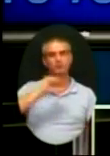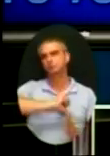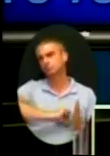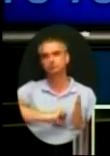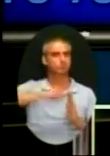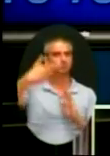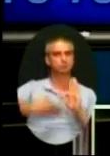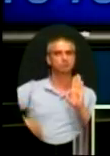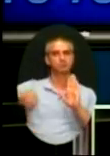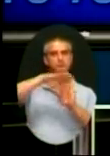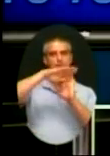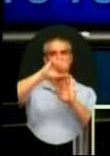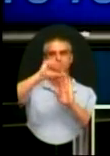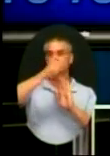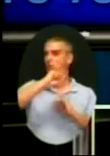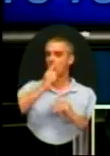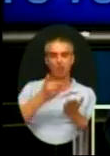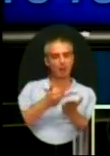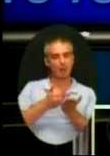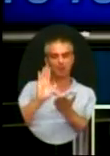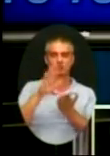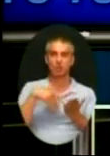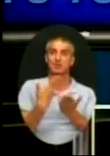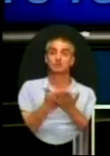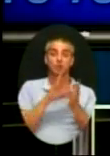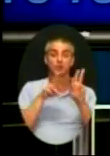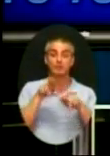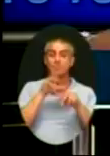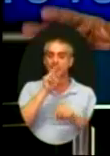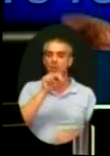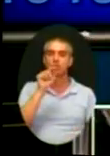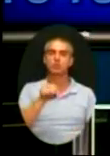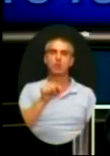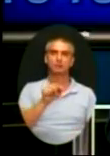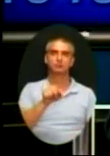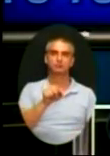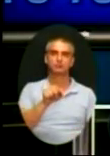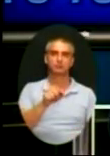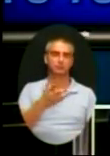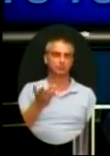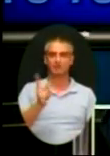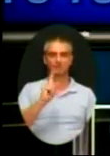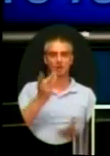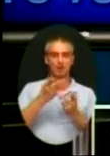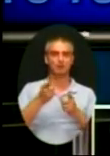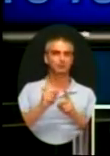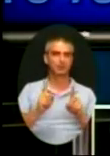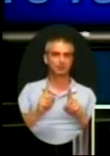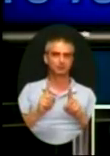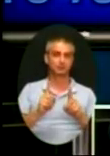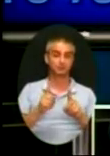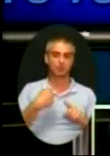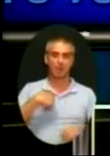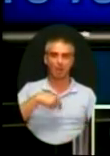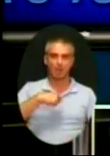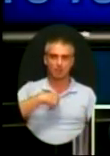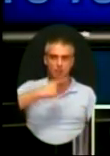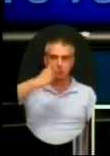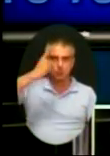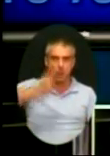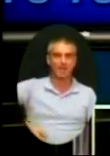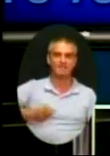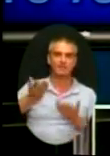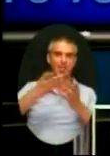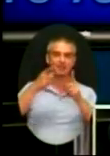לראש סדר העדיפויות. לא לדחות את ההצעות שעוסקות בעניין הזה לקרן זווית ולא להתייחס לזה. אנחנו